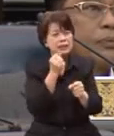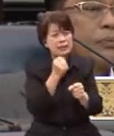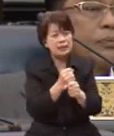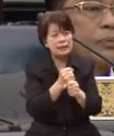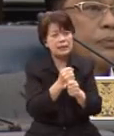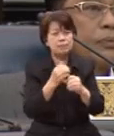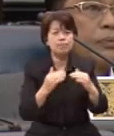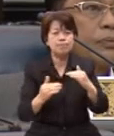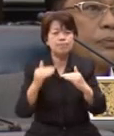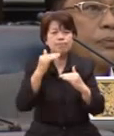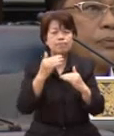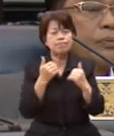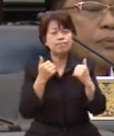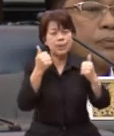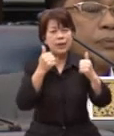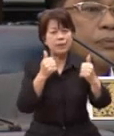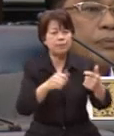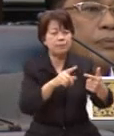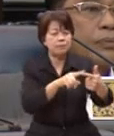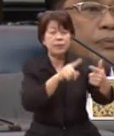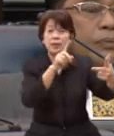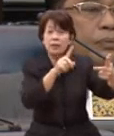berkaitan dengan